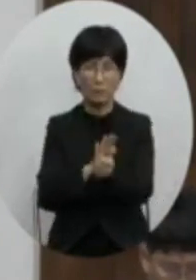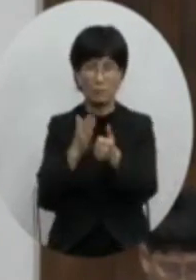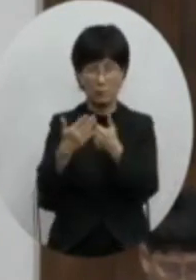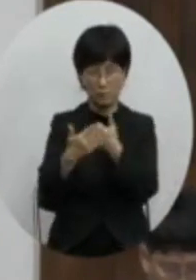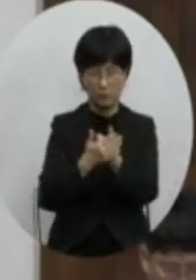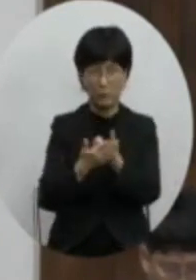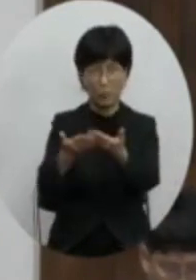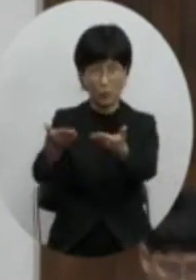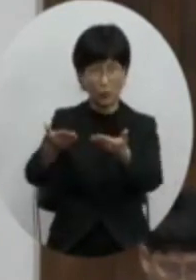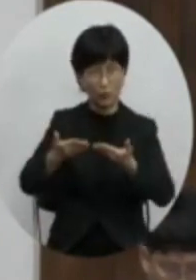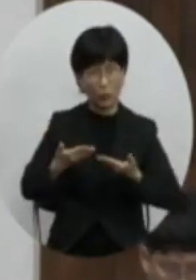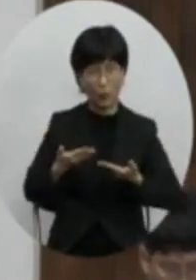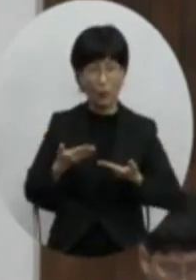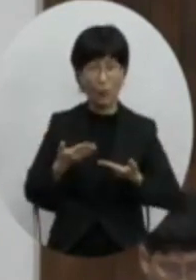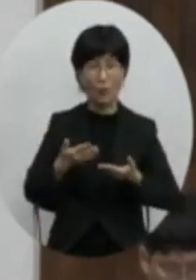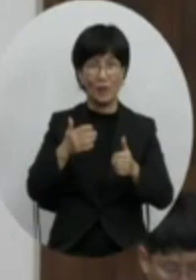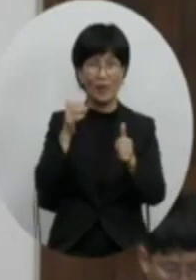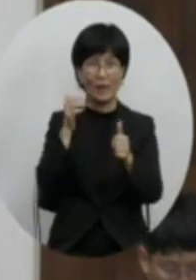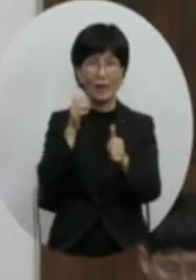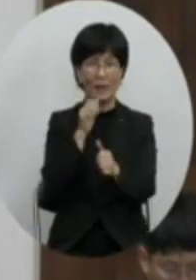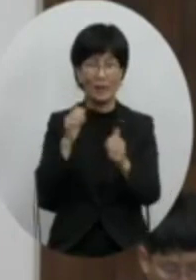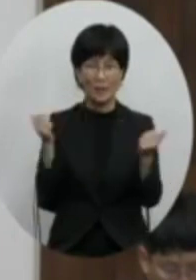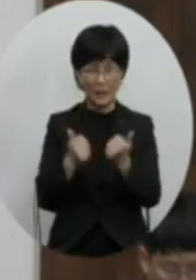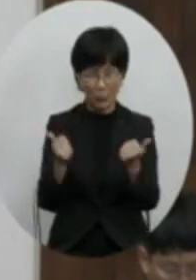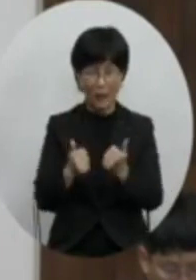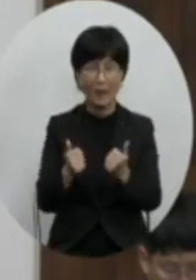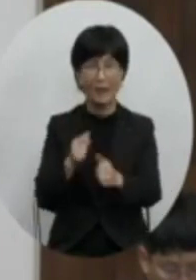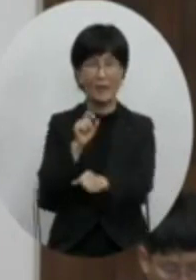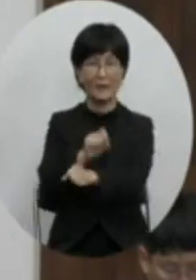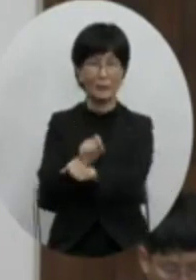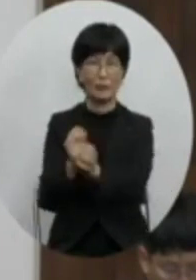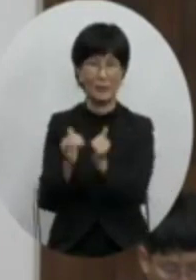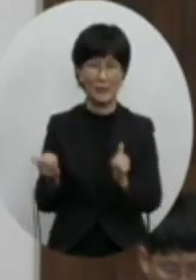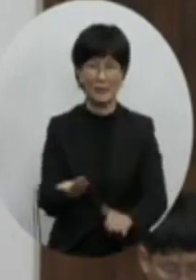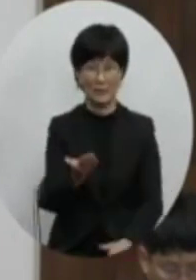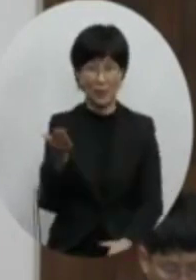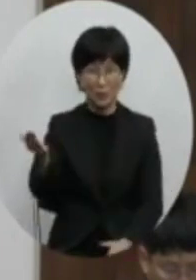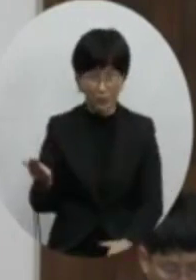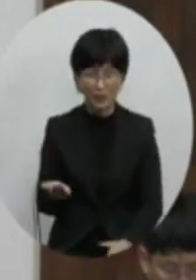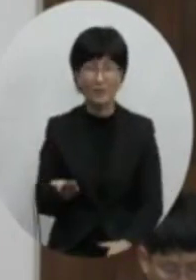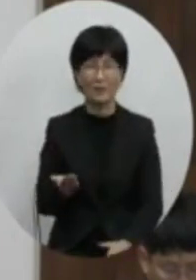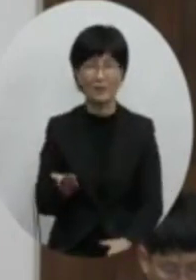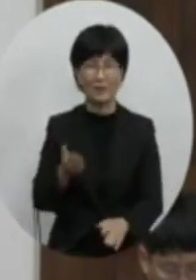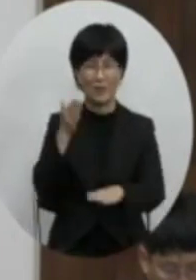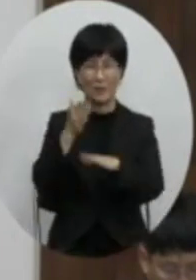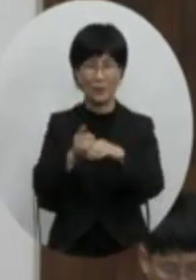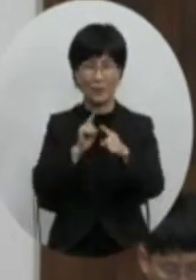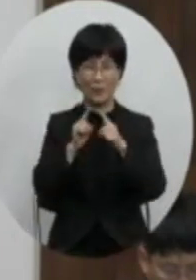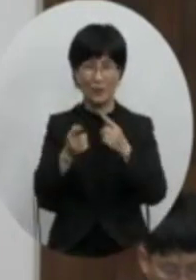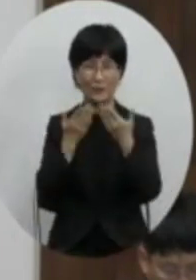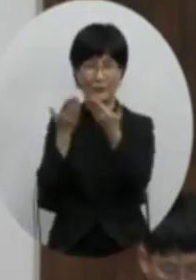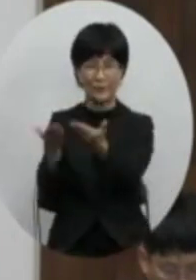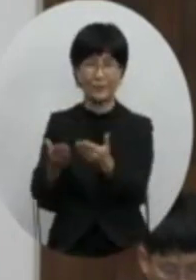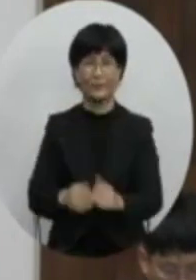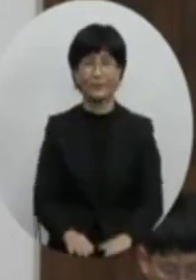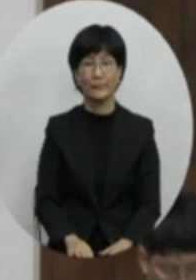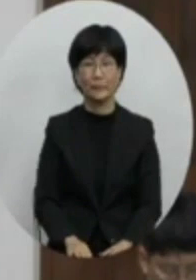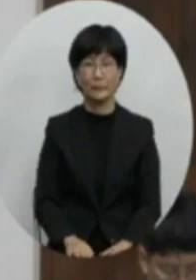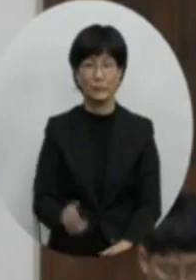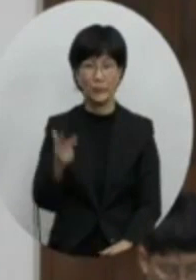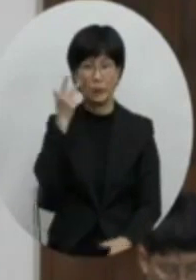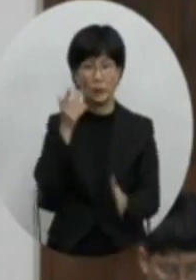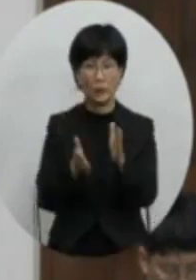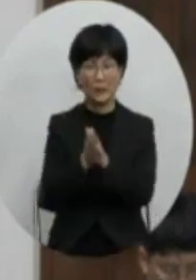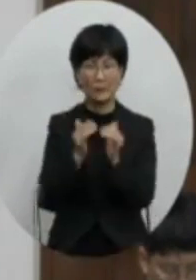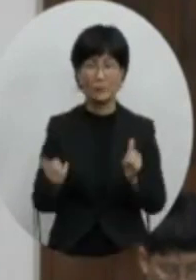양면으로 수고해 주신 의회 사무과 직원 여러분에도 이 자리를 빌어 감사의 말씀을 드립니다.